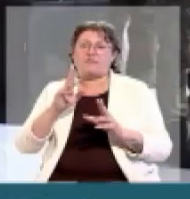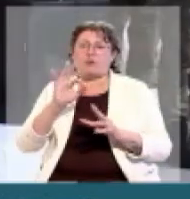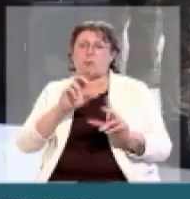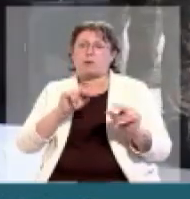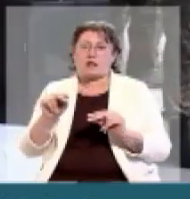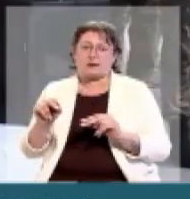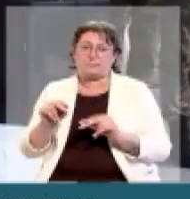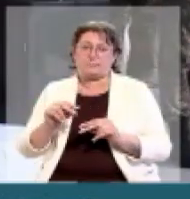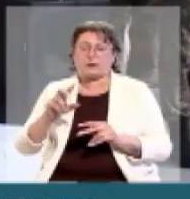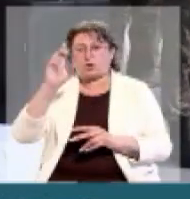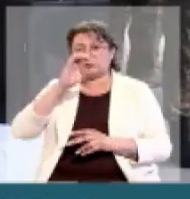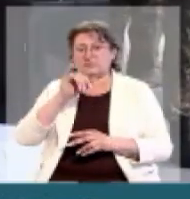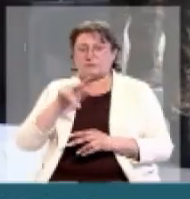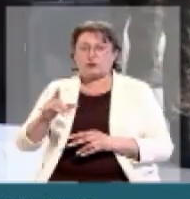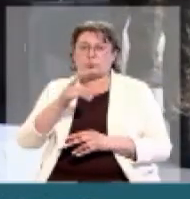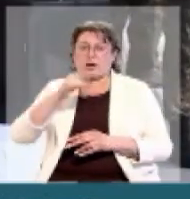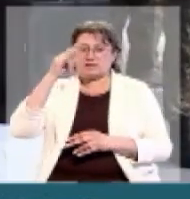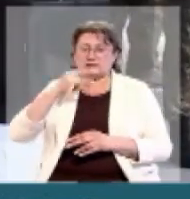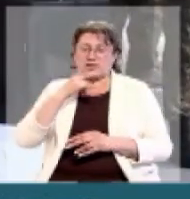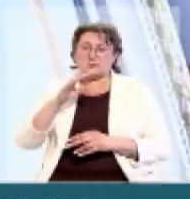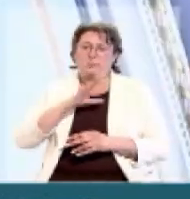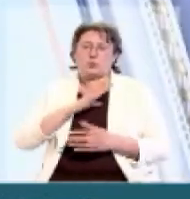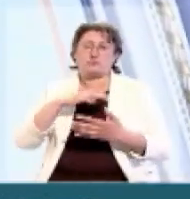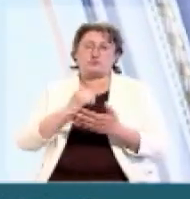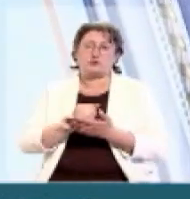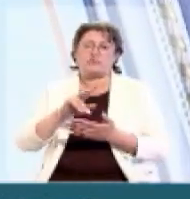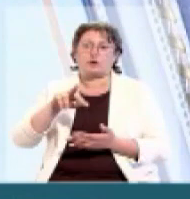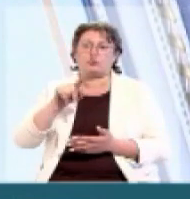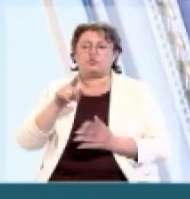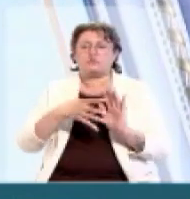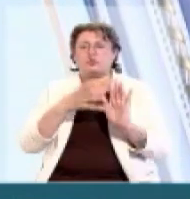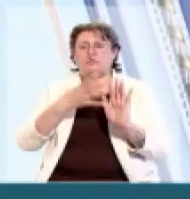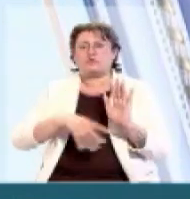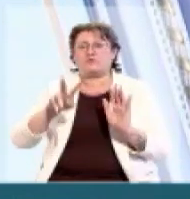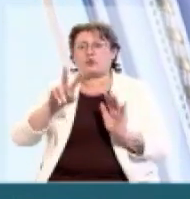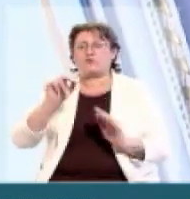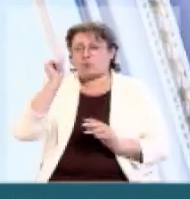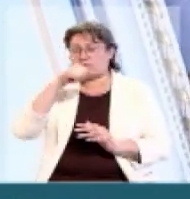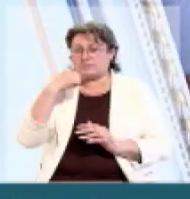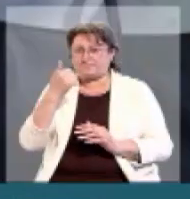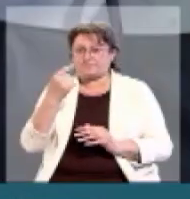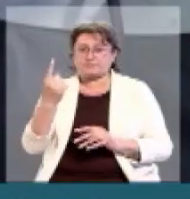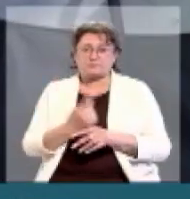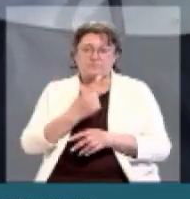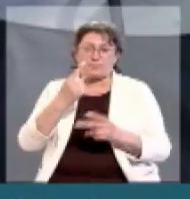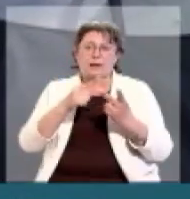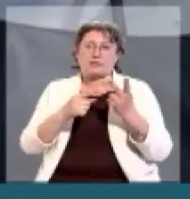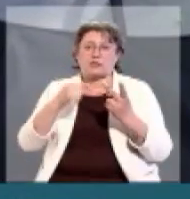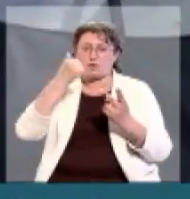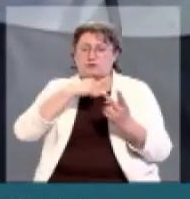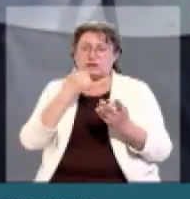благо. Государственные символы Республики Казахстан были утверждены в июле 1992 года. В первые полтора